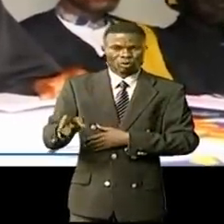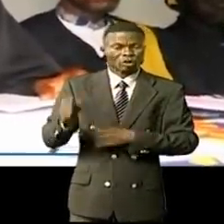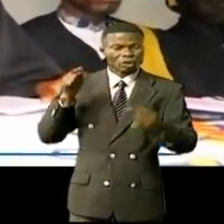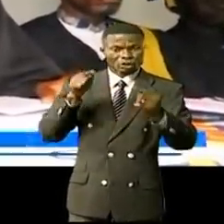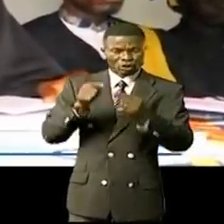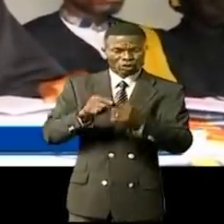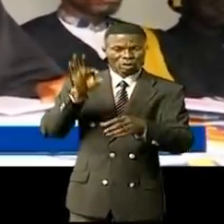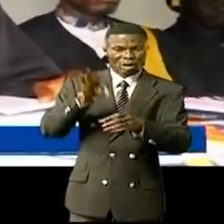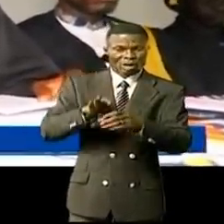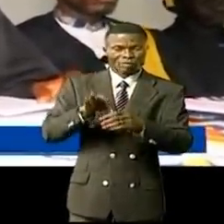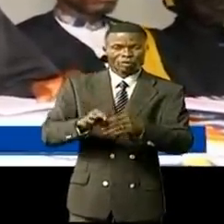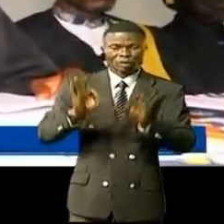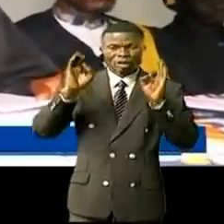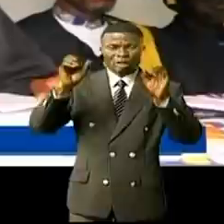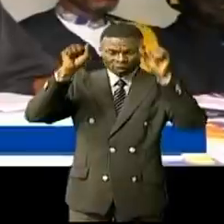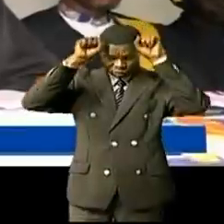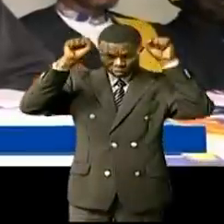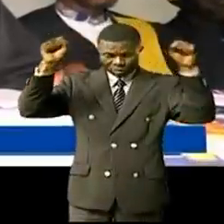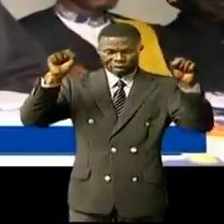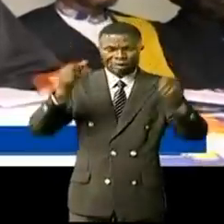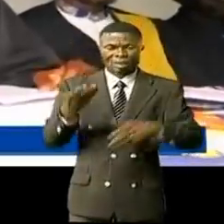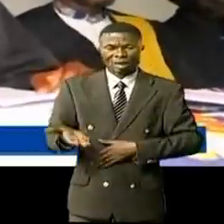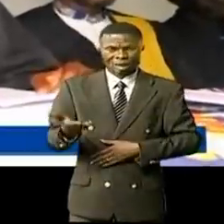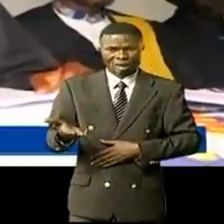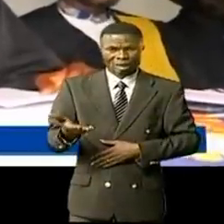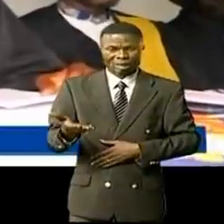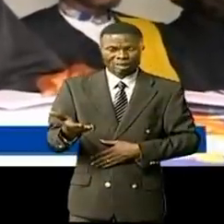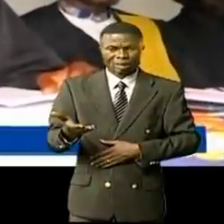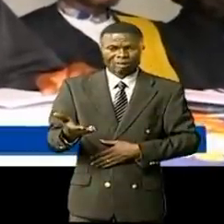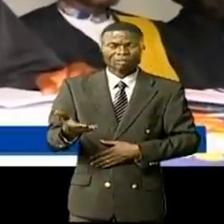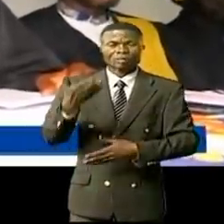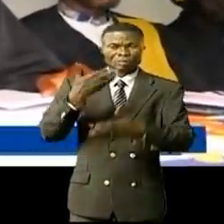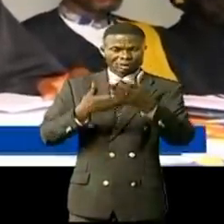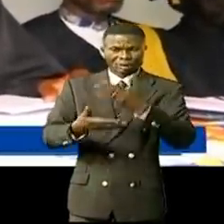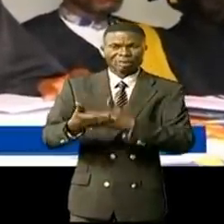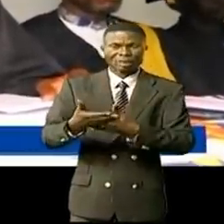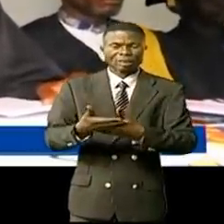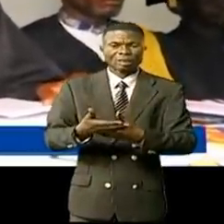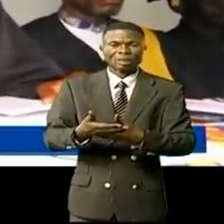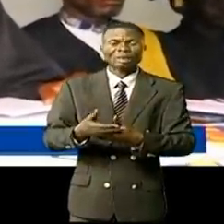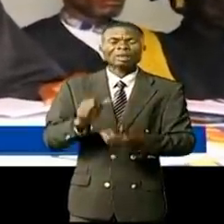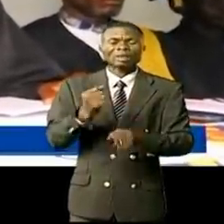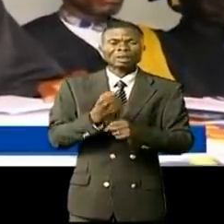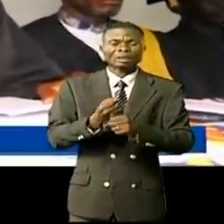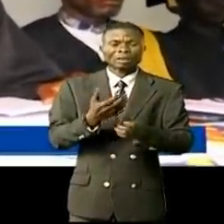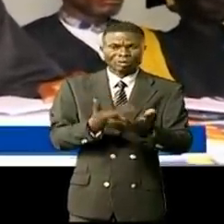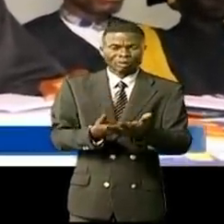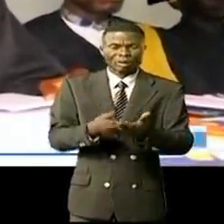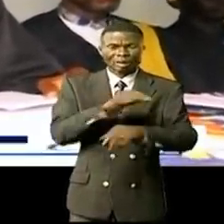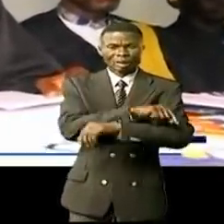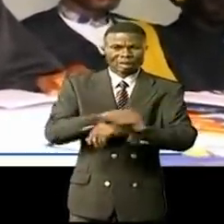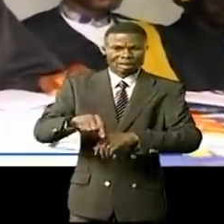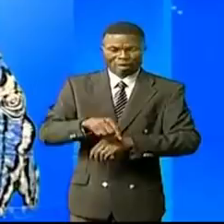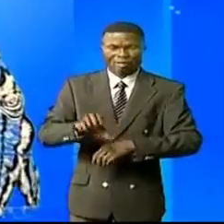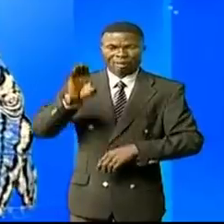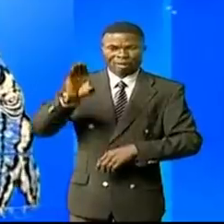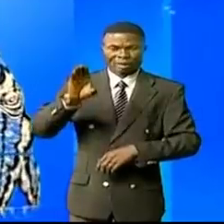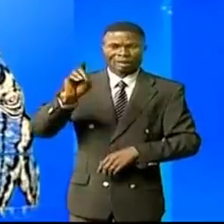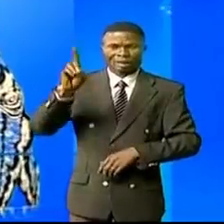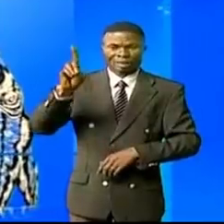de la CDP et le secrétaire rapporteur Guy Florentin Akweti reprend immédiatement ses fonctions au sein du bureau de la CDP.